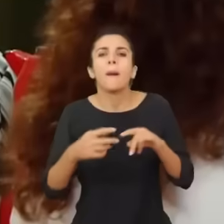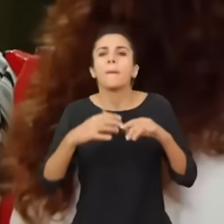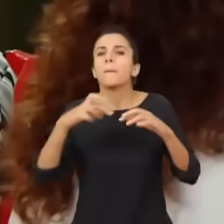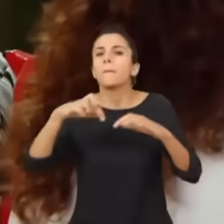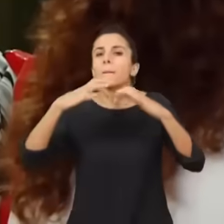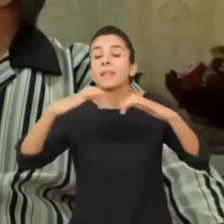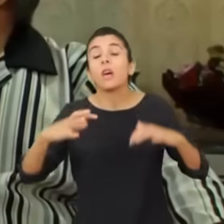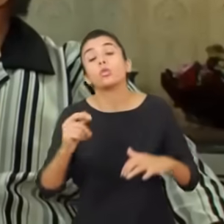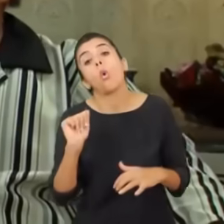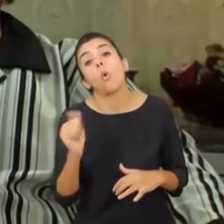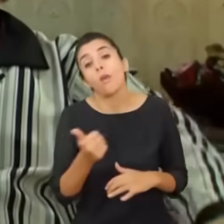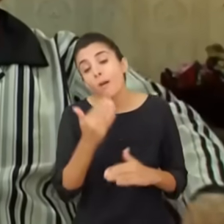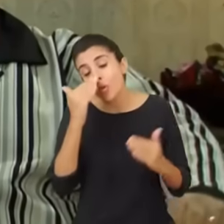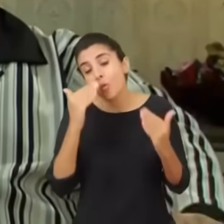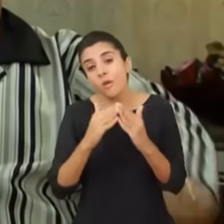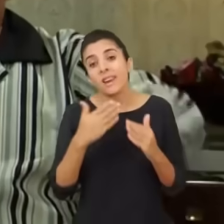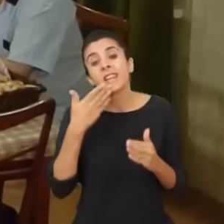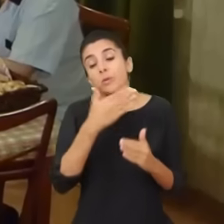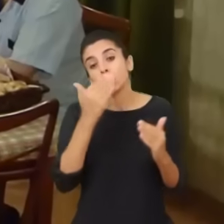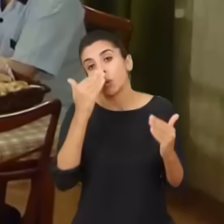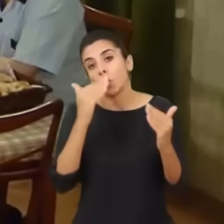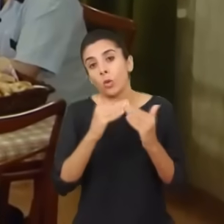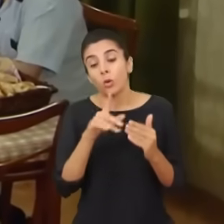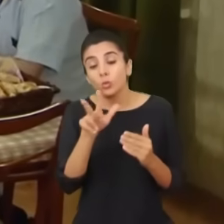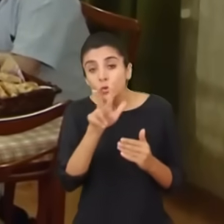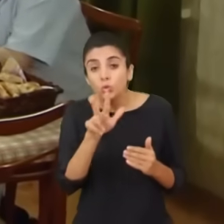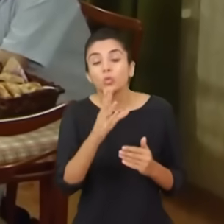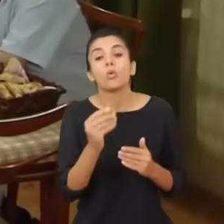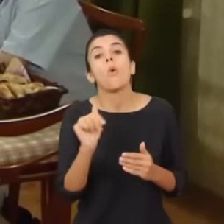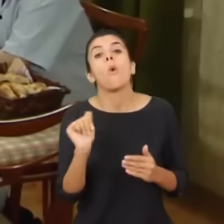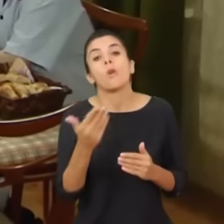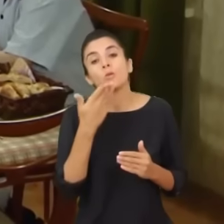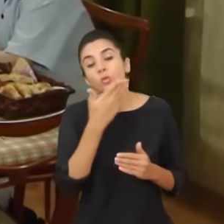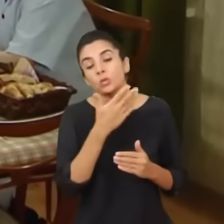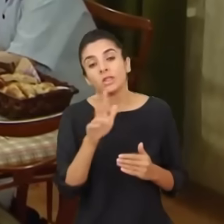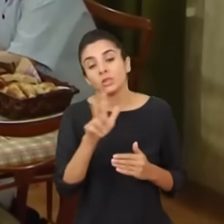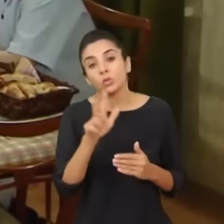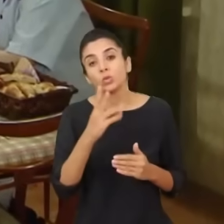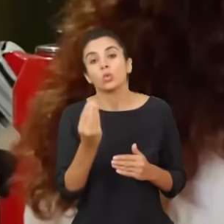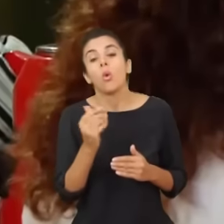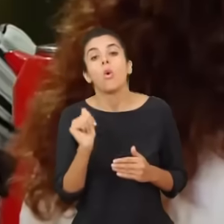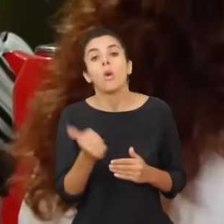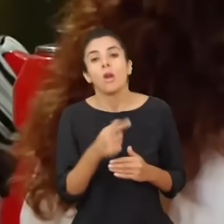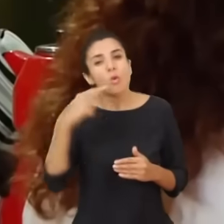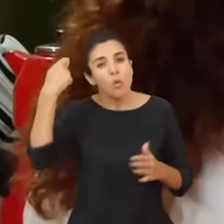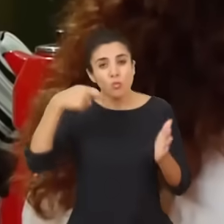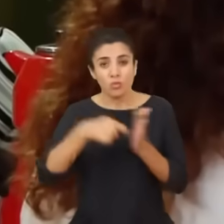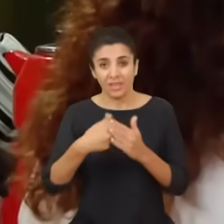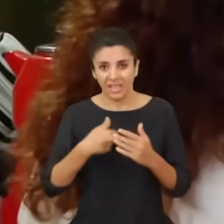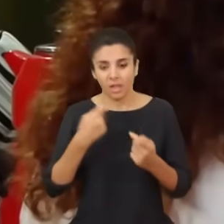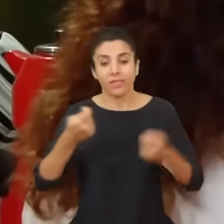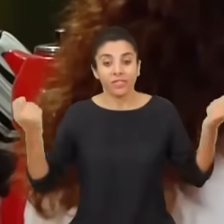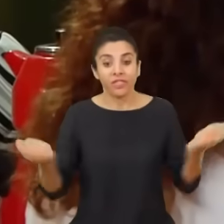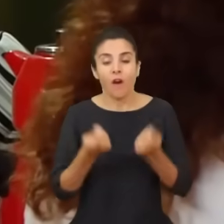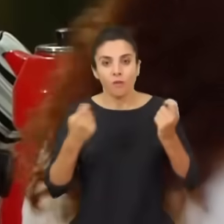mı Ramazan sayılmaz zaten. Bunlar olması lazım. Bu üç çok önemli, en önemlisi bu üçü. Bak bu muhtar olarak davul